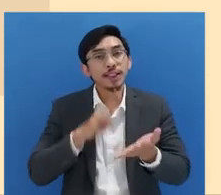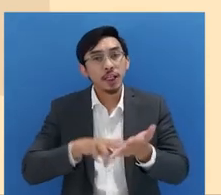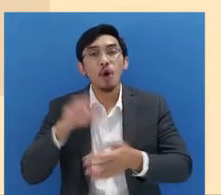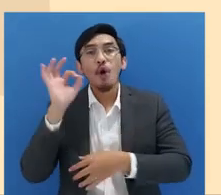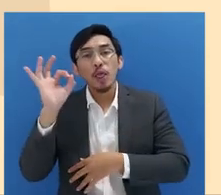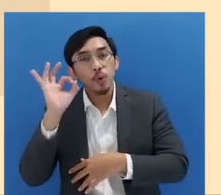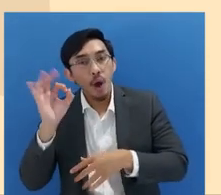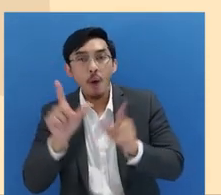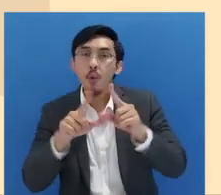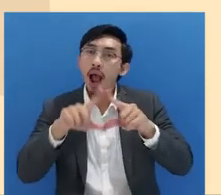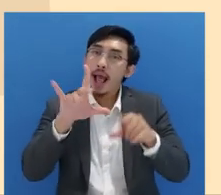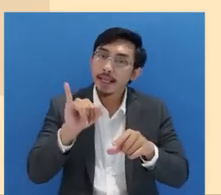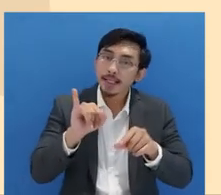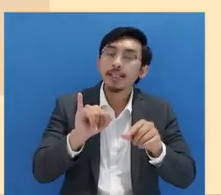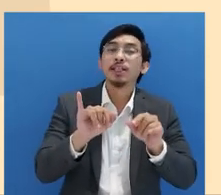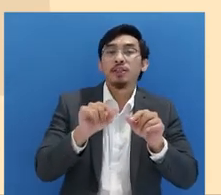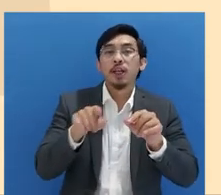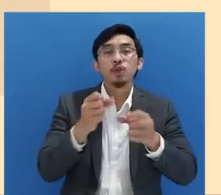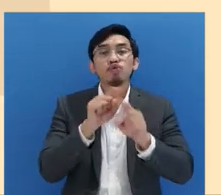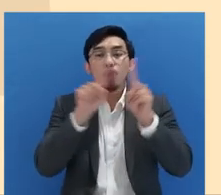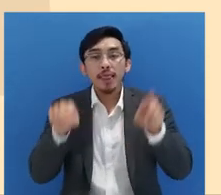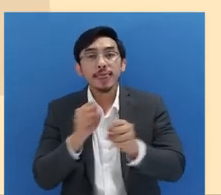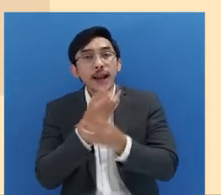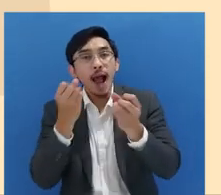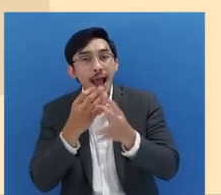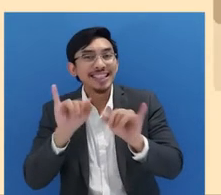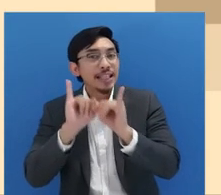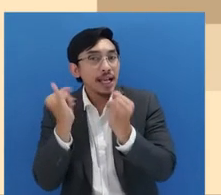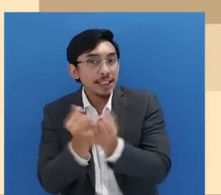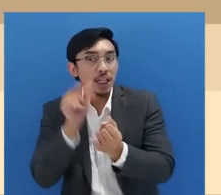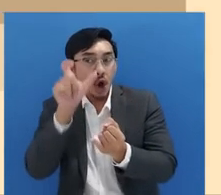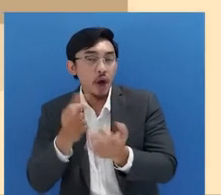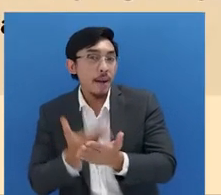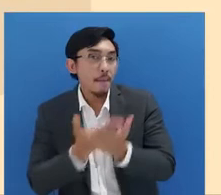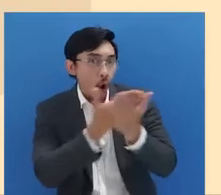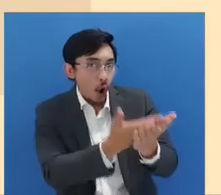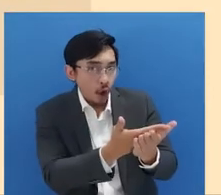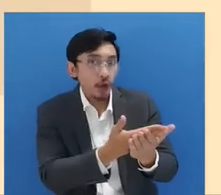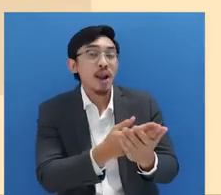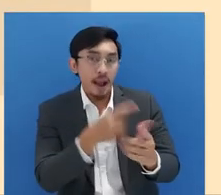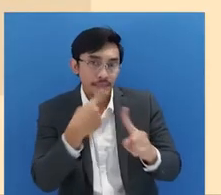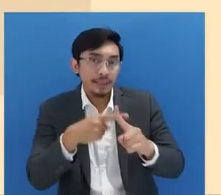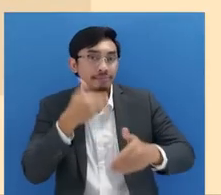keterangan instansi yang menerangkan status pemohon, serta kronologi peristiwa.